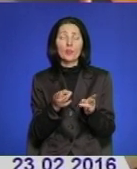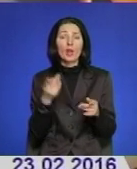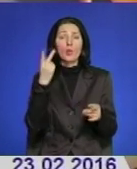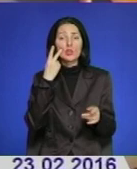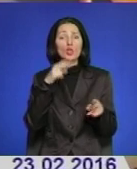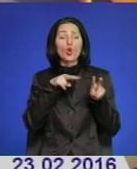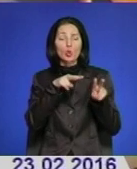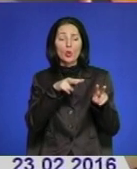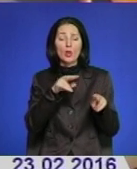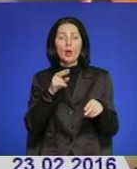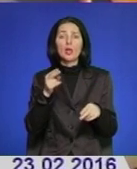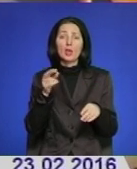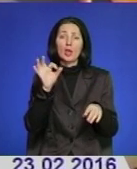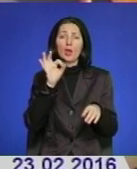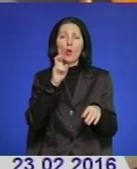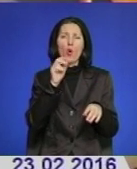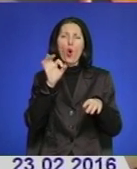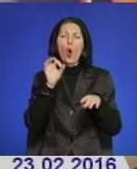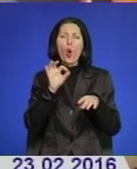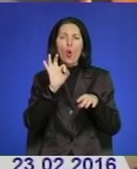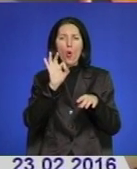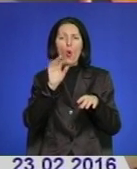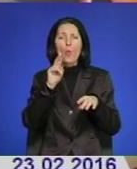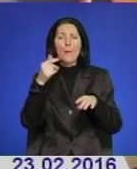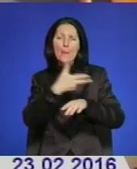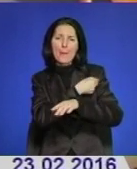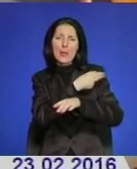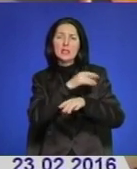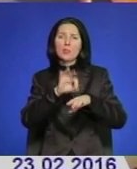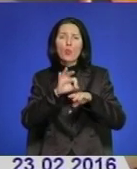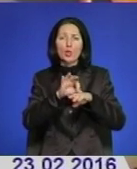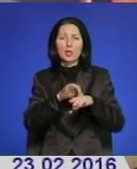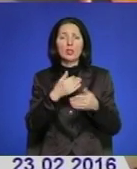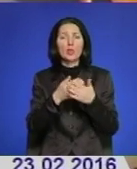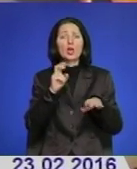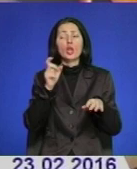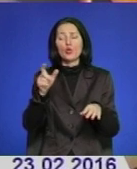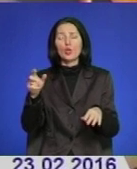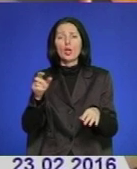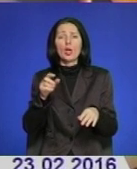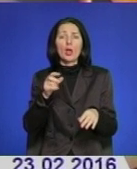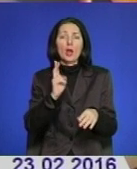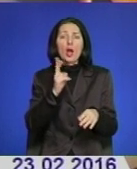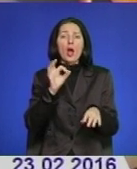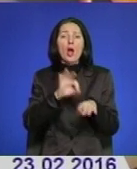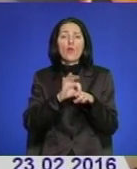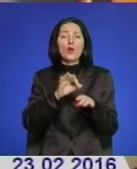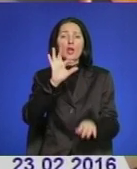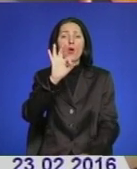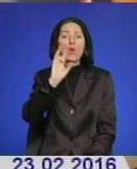постійного догляду і знеболення. Це, наприклад, пацієнти з онкозахворюваннями, які вже в термінальних